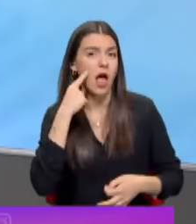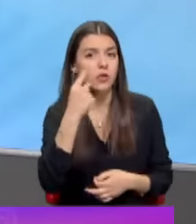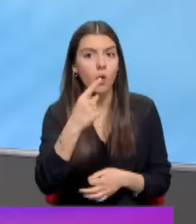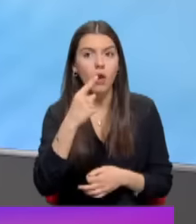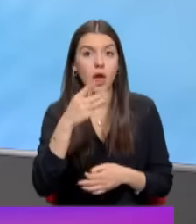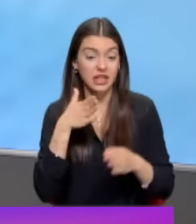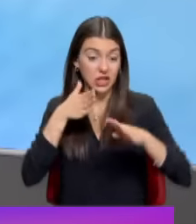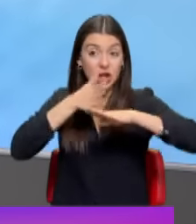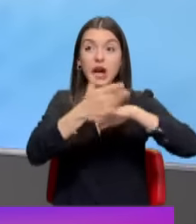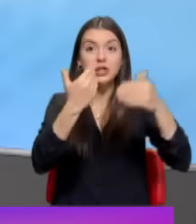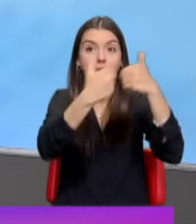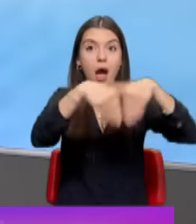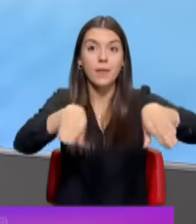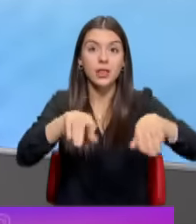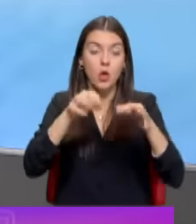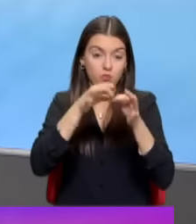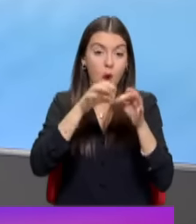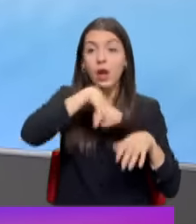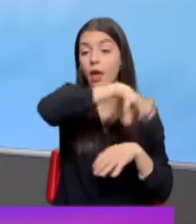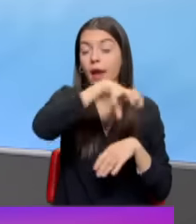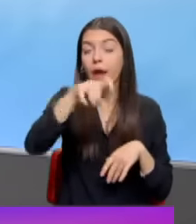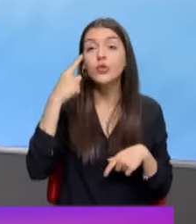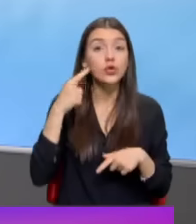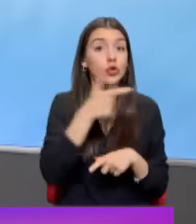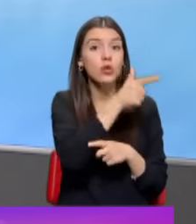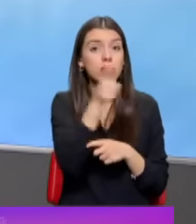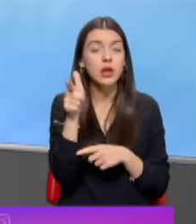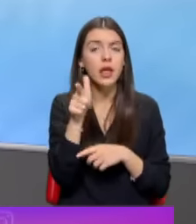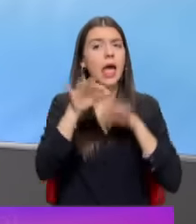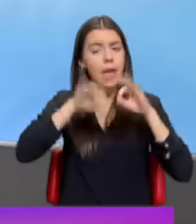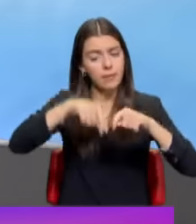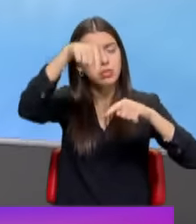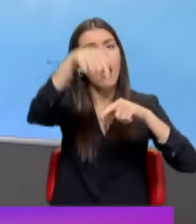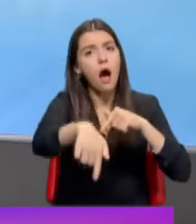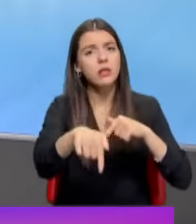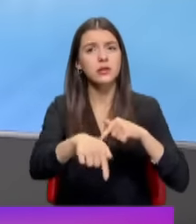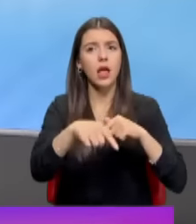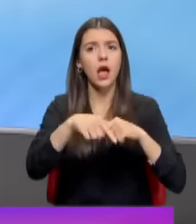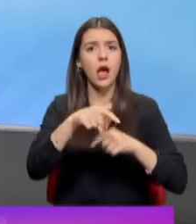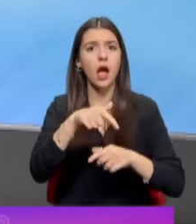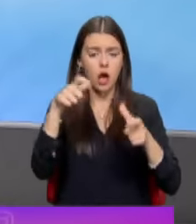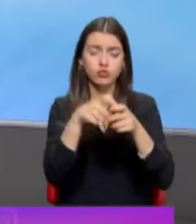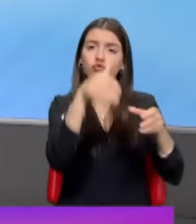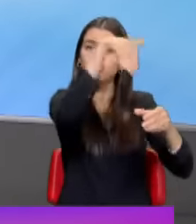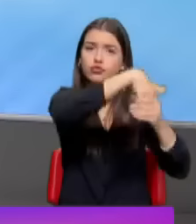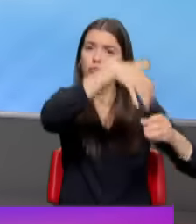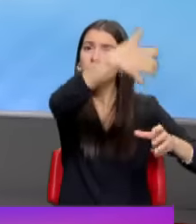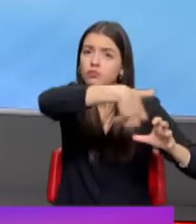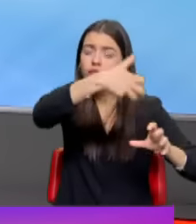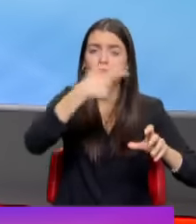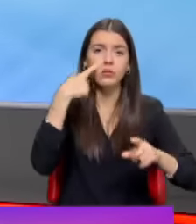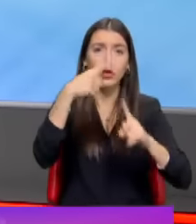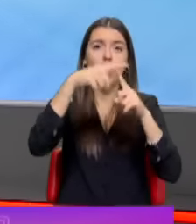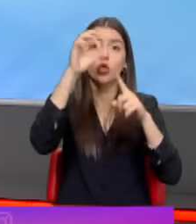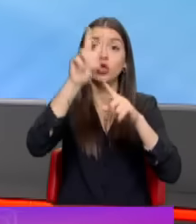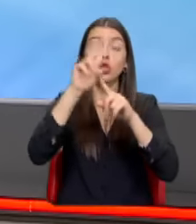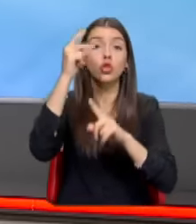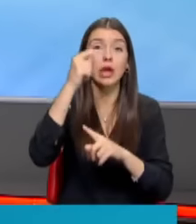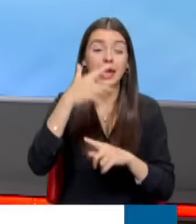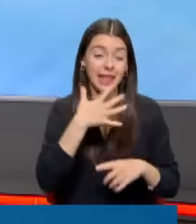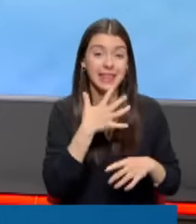girişi kapatılan bölgeyi gösterdiği gibi aynı zamanda hemen altındaki kazılan çukurun TOKİ'nin adeta dere